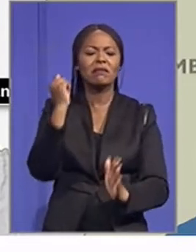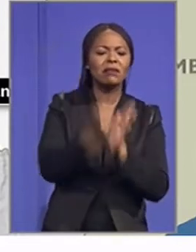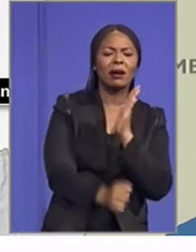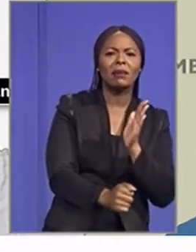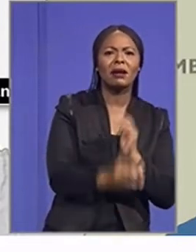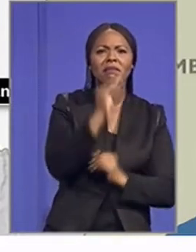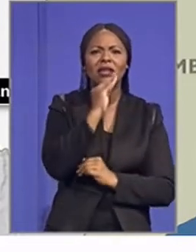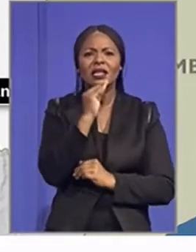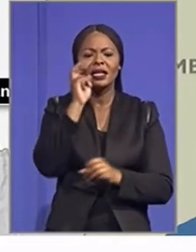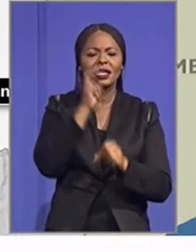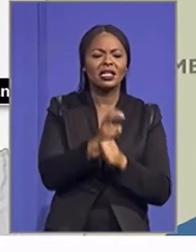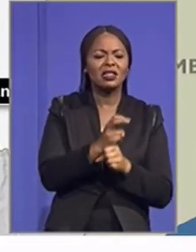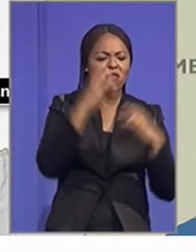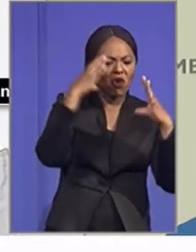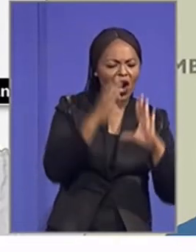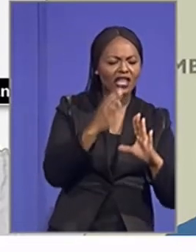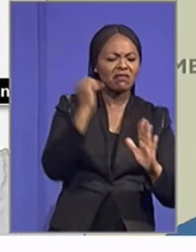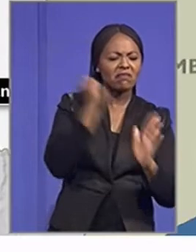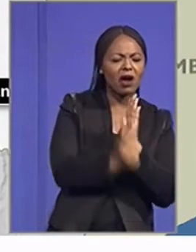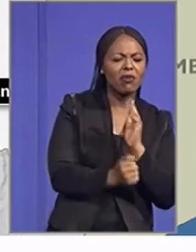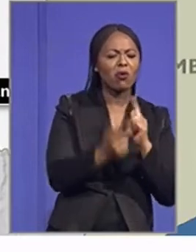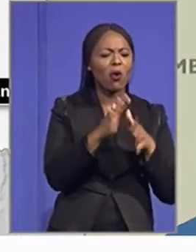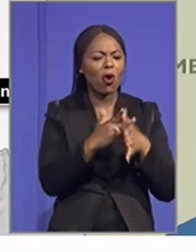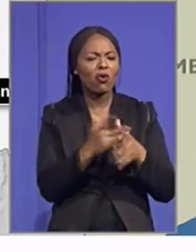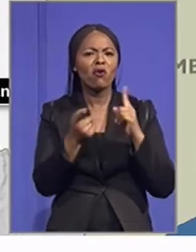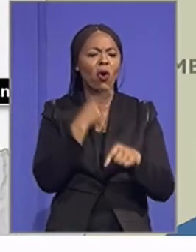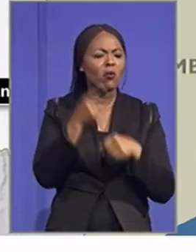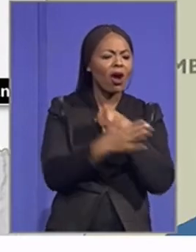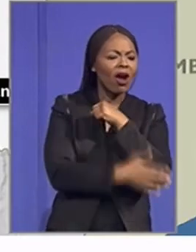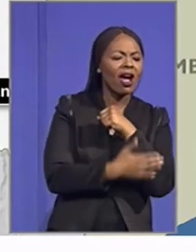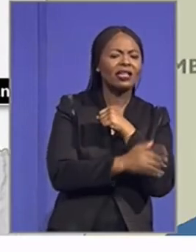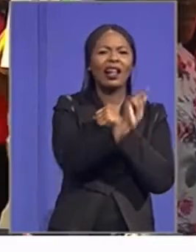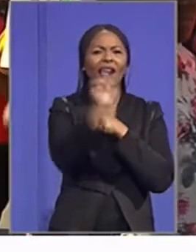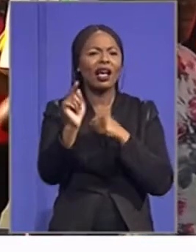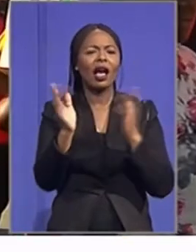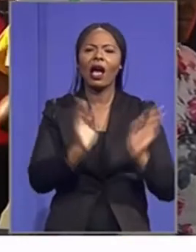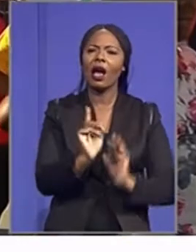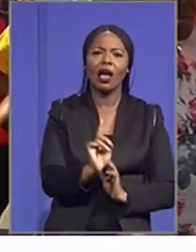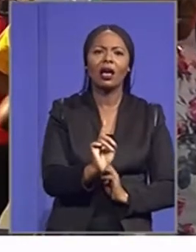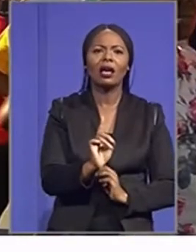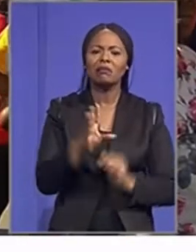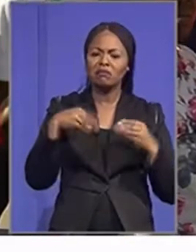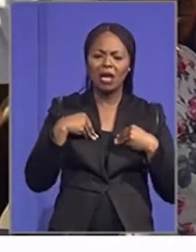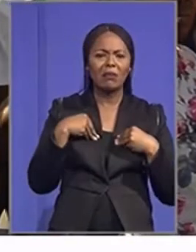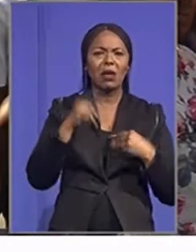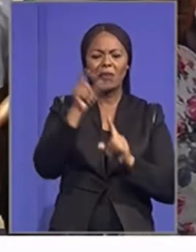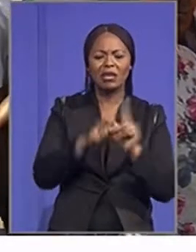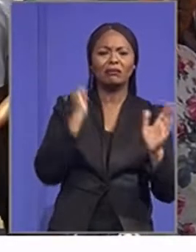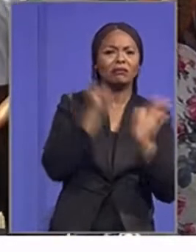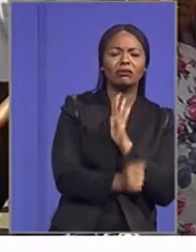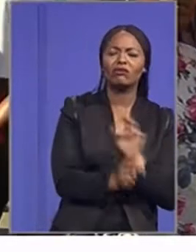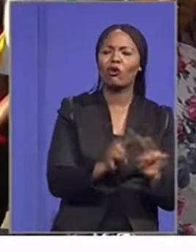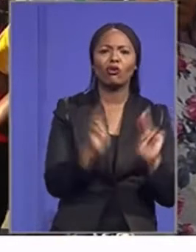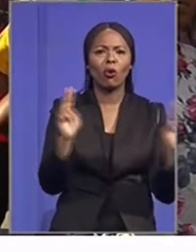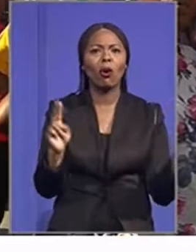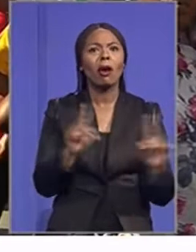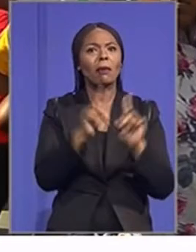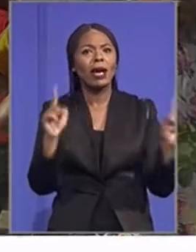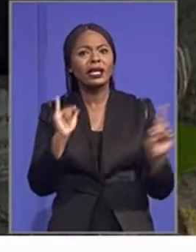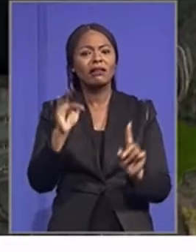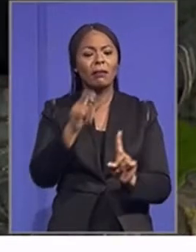dumelletseng hore motho a ka bolawa ka motlase a maemo a leng ka hona ha o dumelle hore motho a ka bolawa. So taba ya horeng he motho